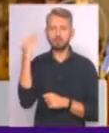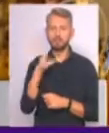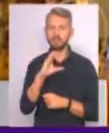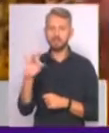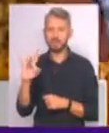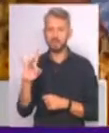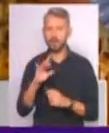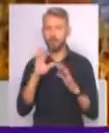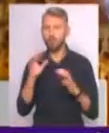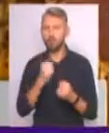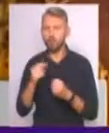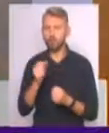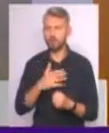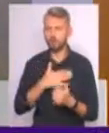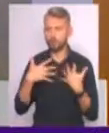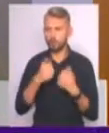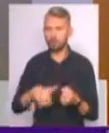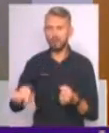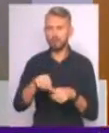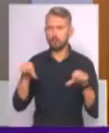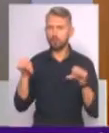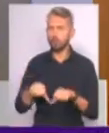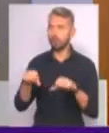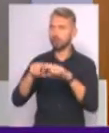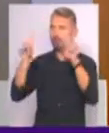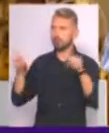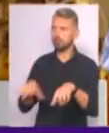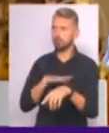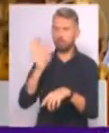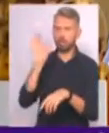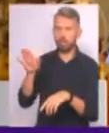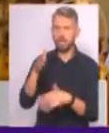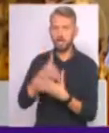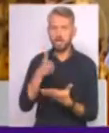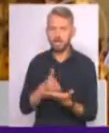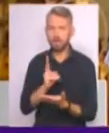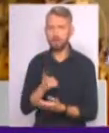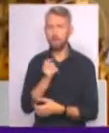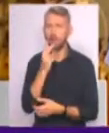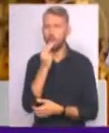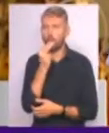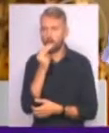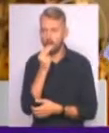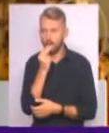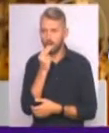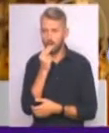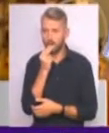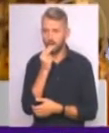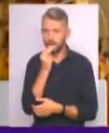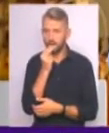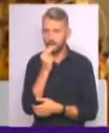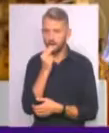наше здоров'я, пам'ятаєте, в усіх столових на стіні було написано «Хліб к обеду в меру бери». Хліб